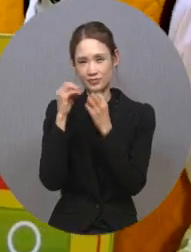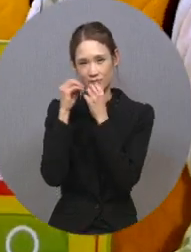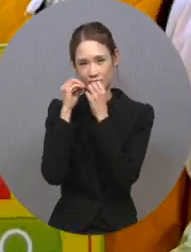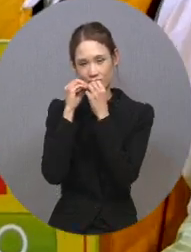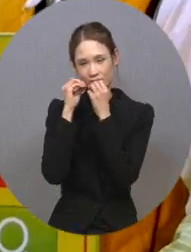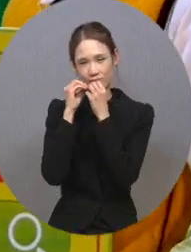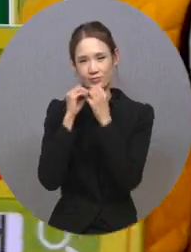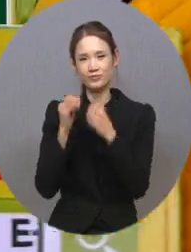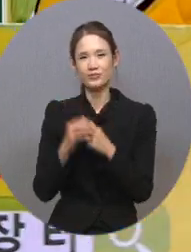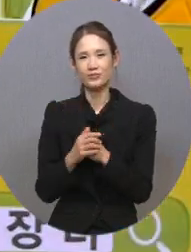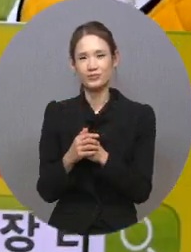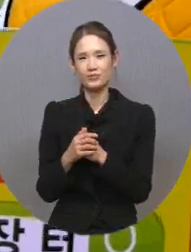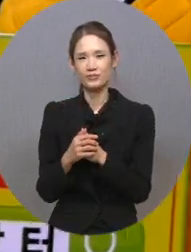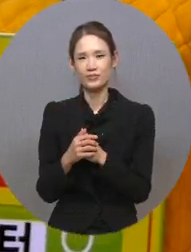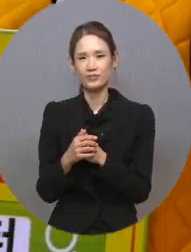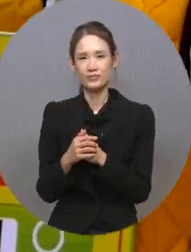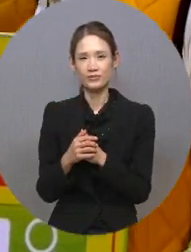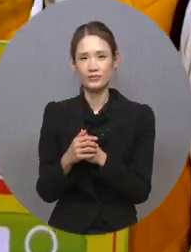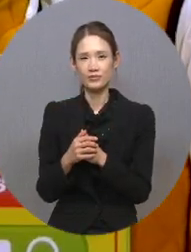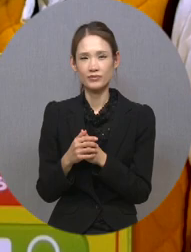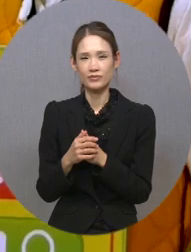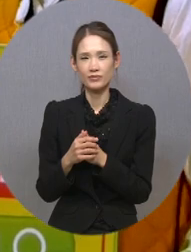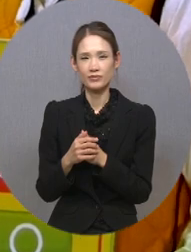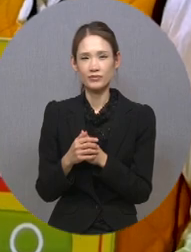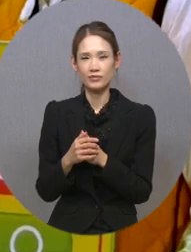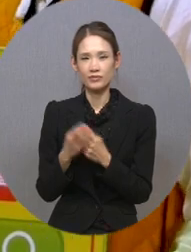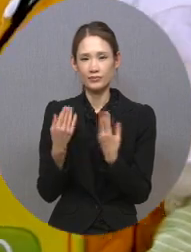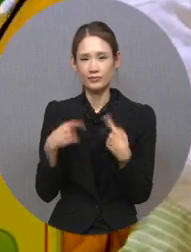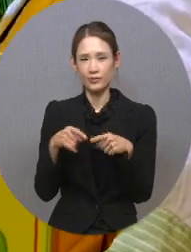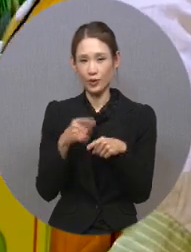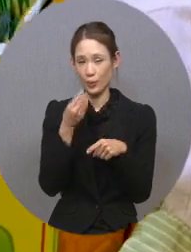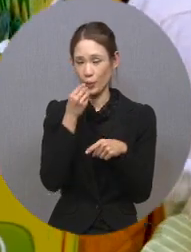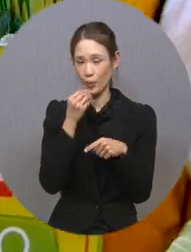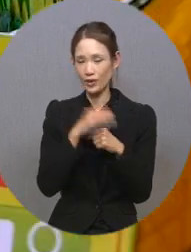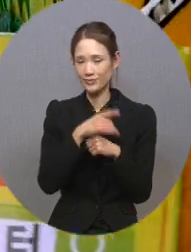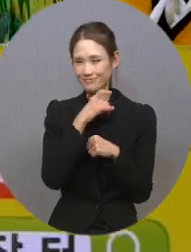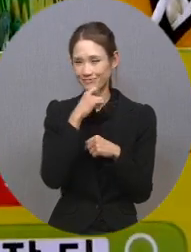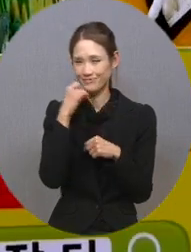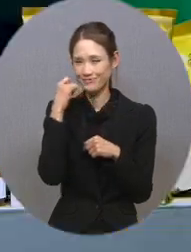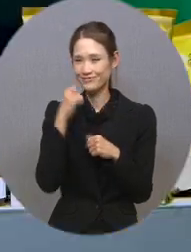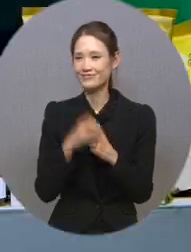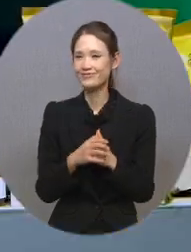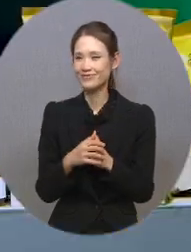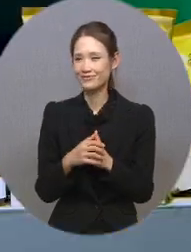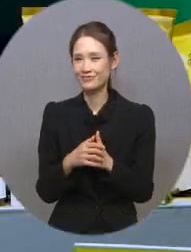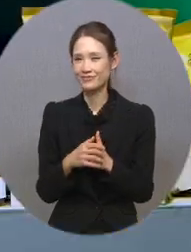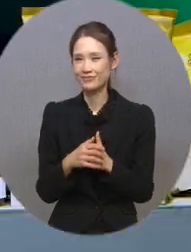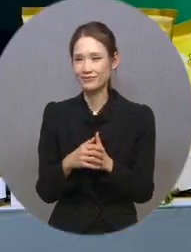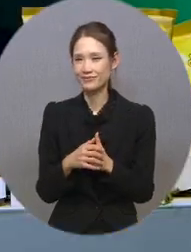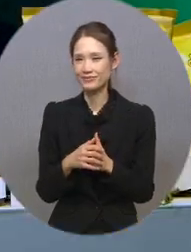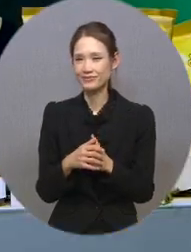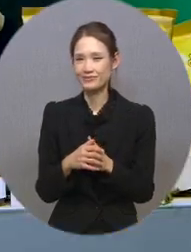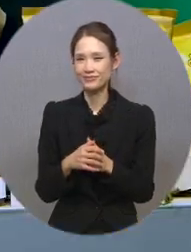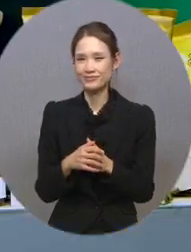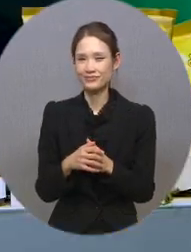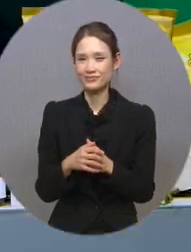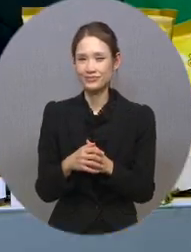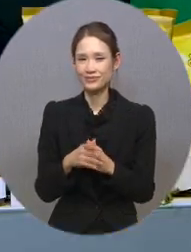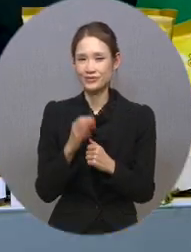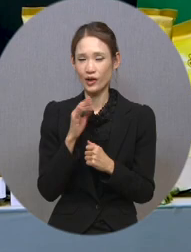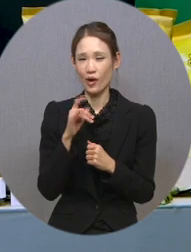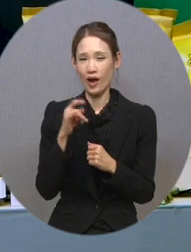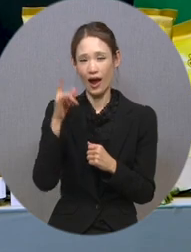쫄깃쫄깃 하고. 어머. 아, 이게 내장까지 한 거 먹으니까. 네. 근데 진짜 영암